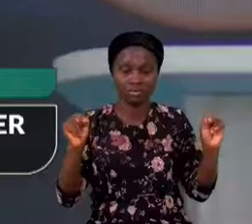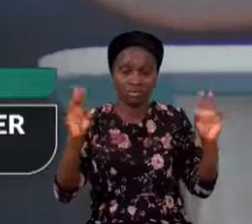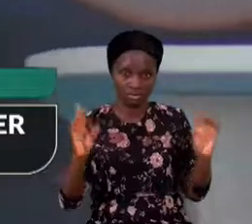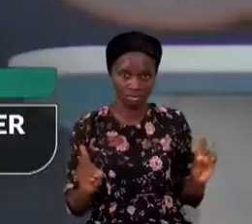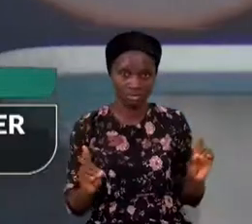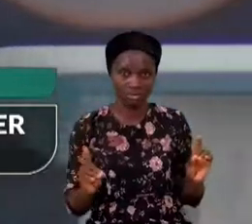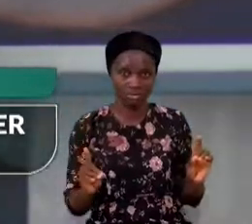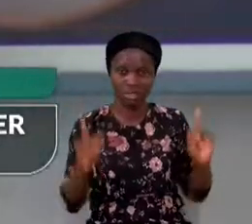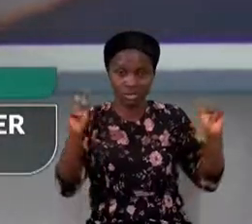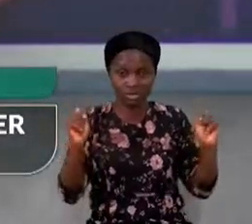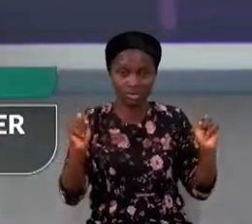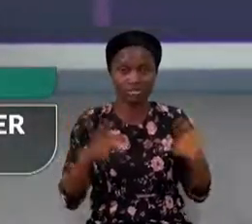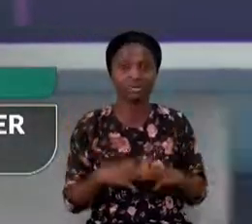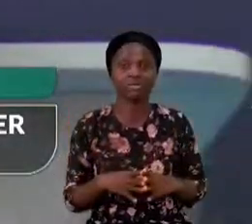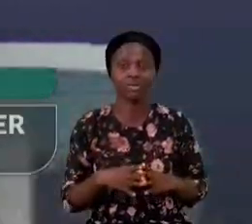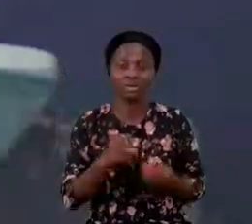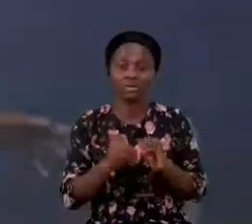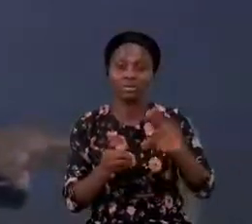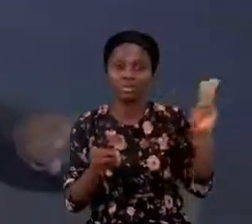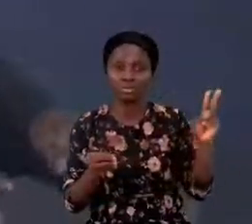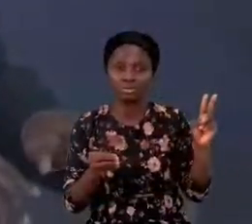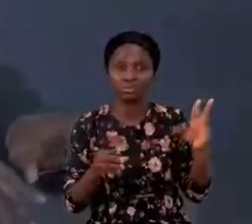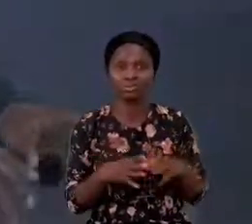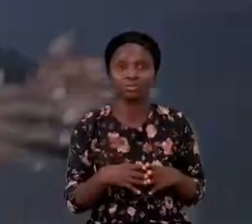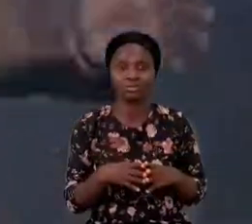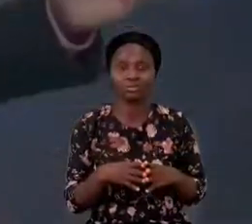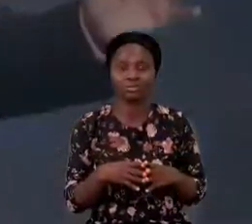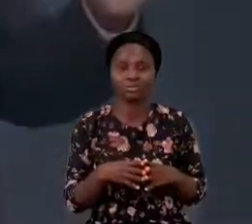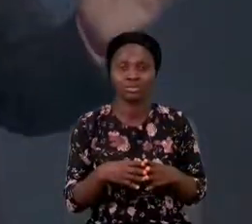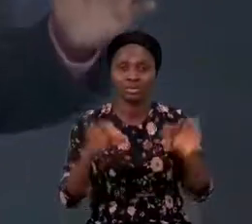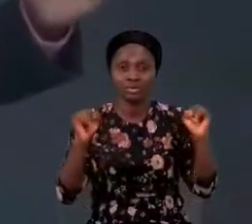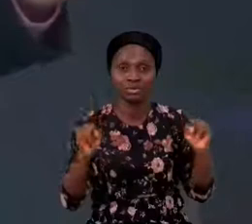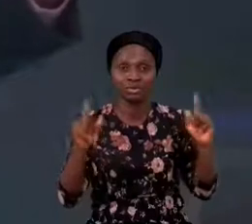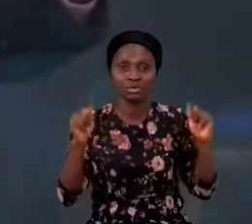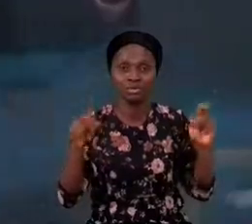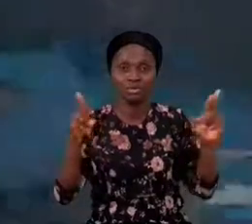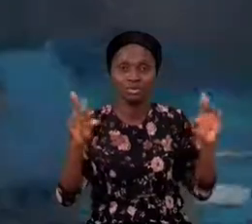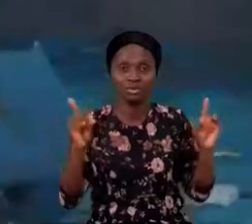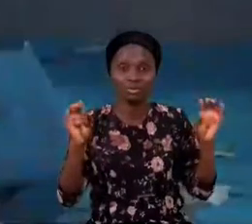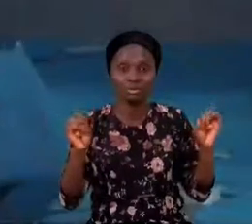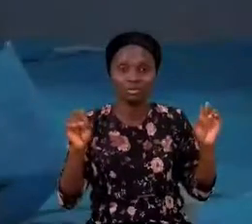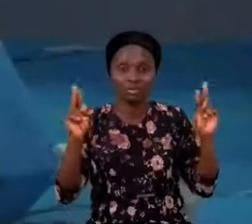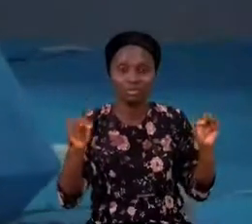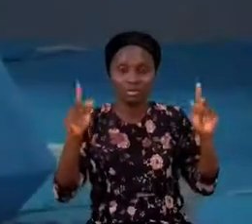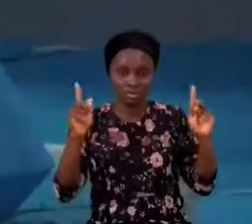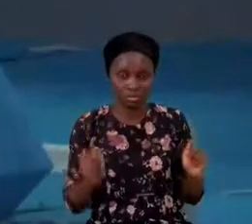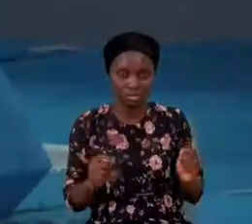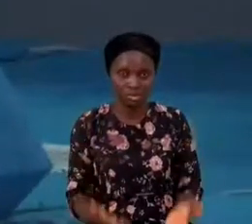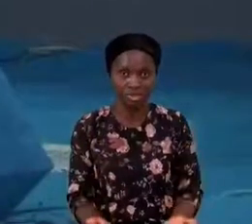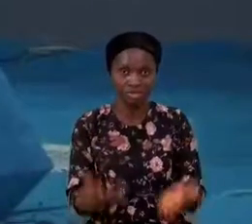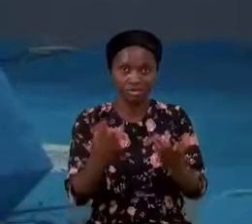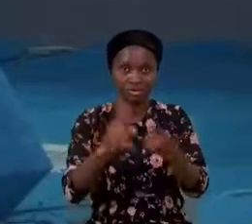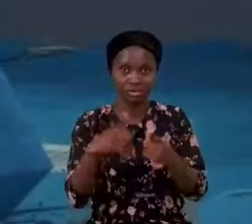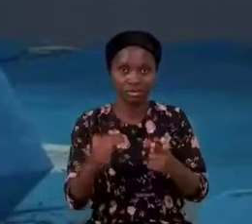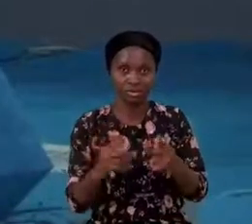sur l'échelle de l'excellence. Il y a une échelle et elle